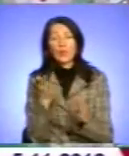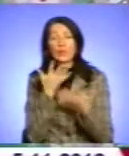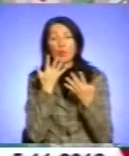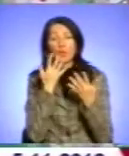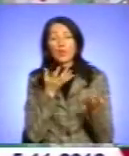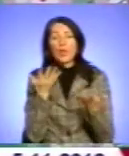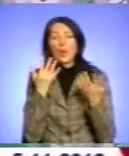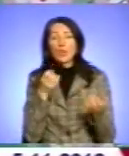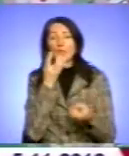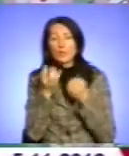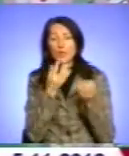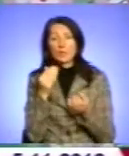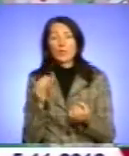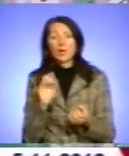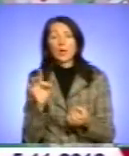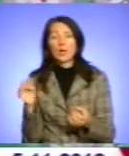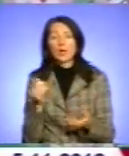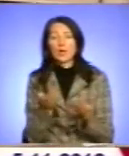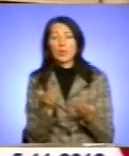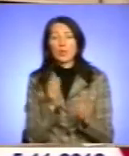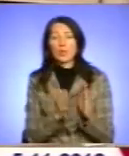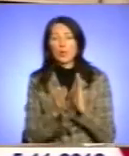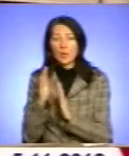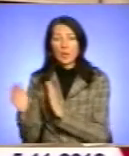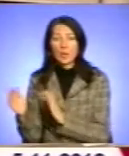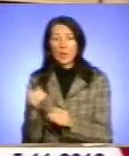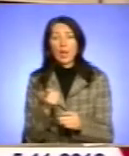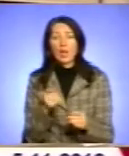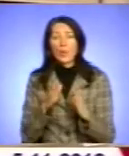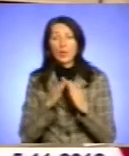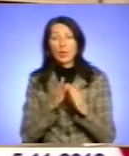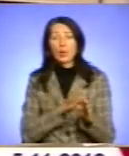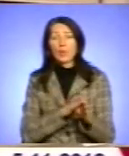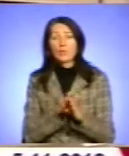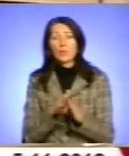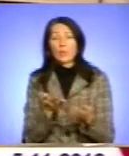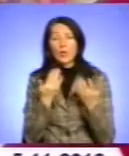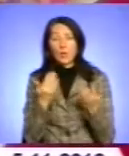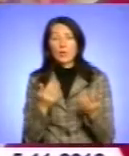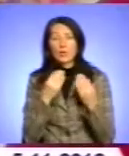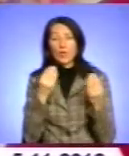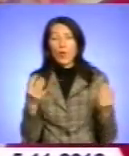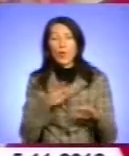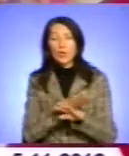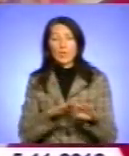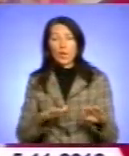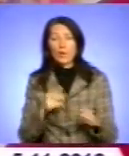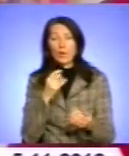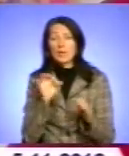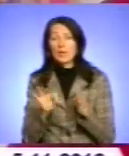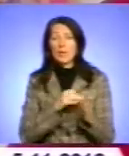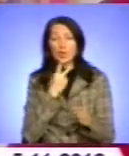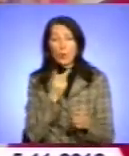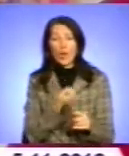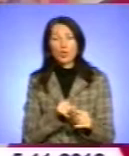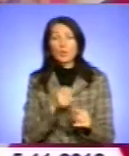жоржини, ромашки ніби вишикувалися у тинку кохання, який чуттєво наповнив виставкову залу художнього музею. Часом я зразу якось бачу в тій